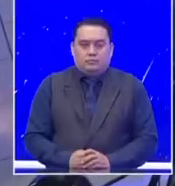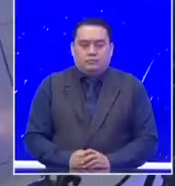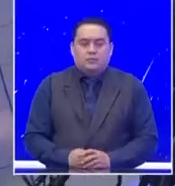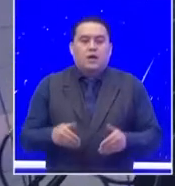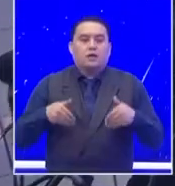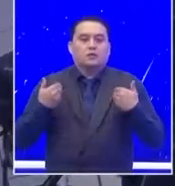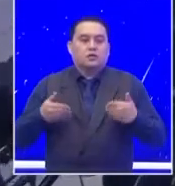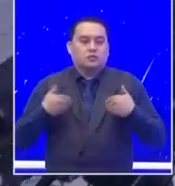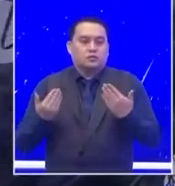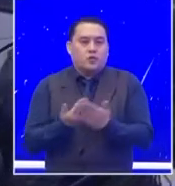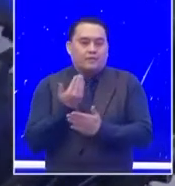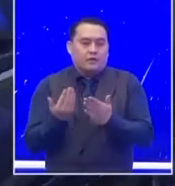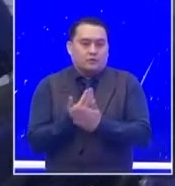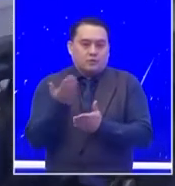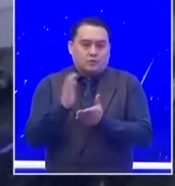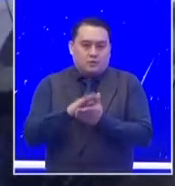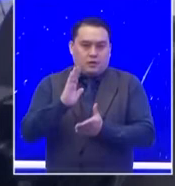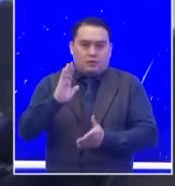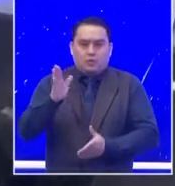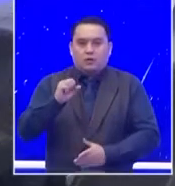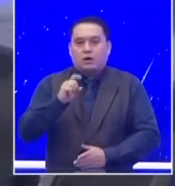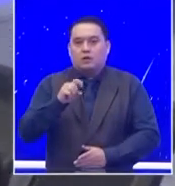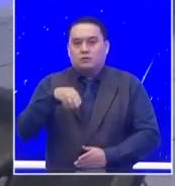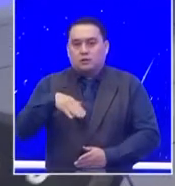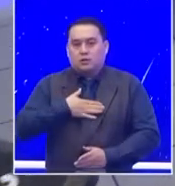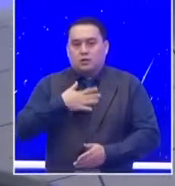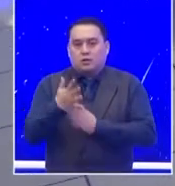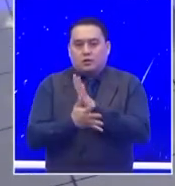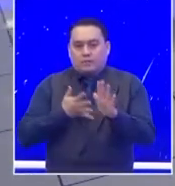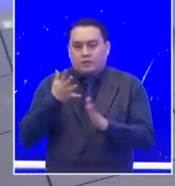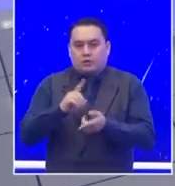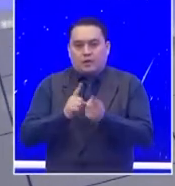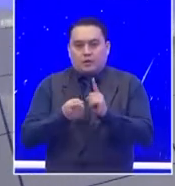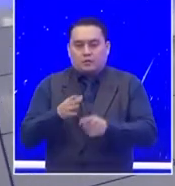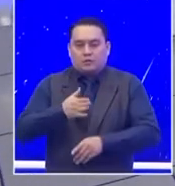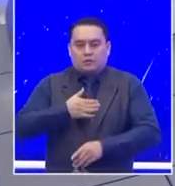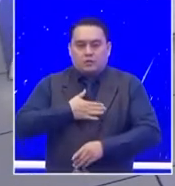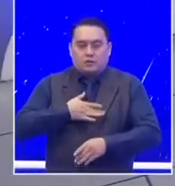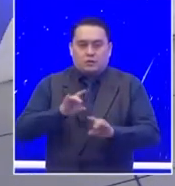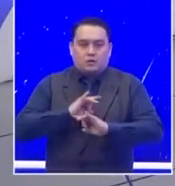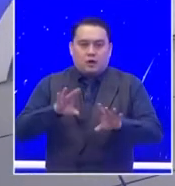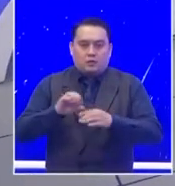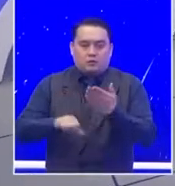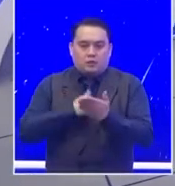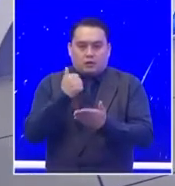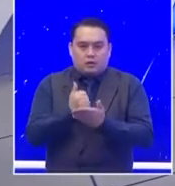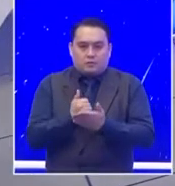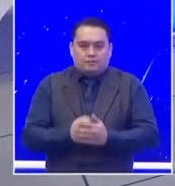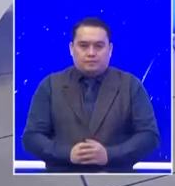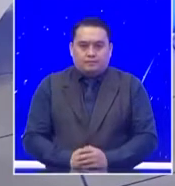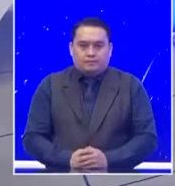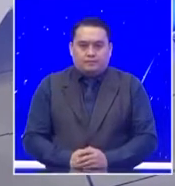Добрый вечер, в эфире телеканала ЖТСУ. Время новостей. С вами Азат Джумаханов, и сурдоперевод обеспечивает Марат Джумабеков. Смотрите